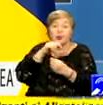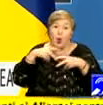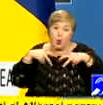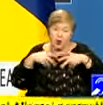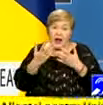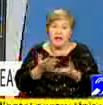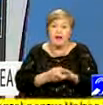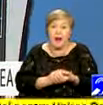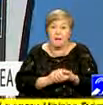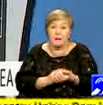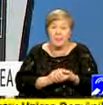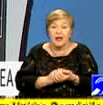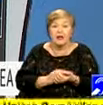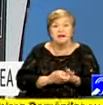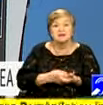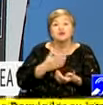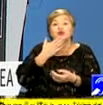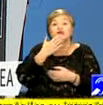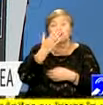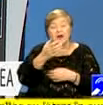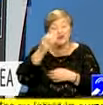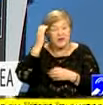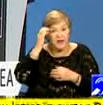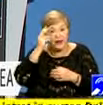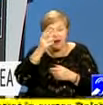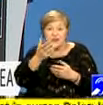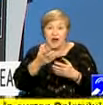Secretary General, thank you very much for